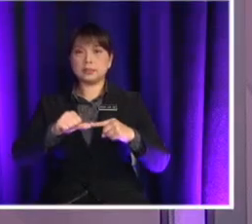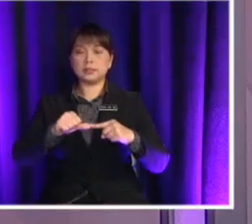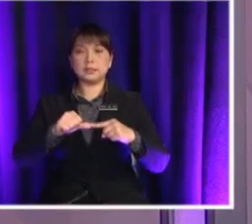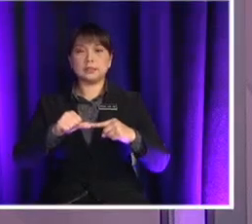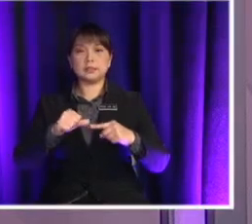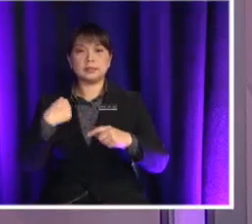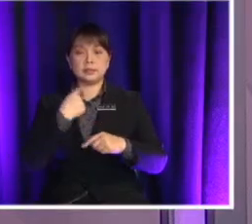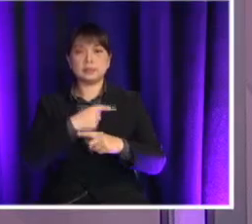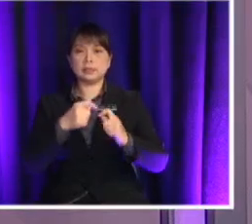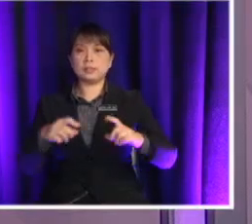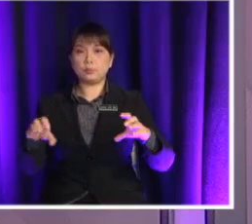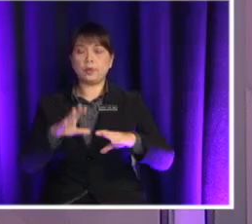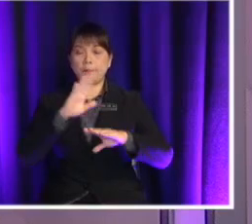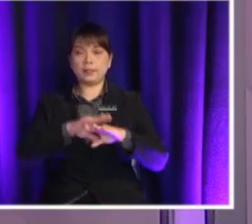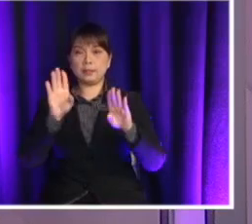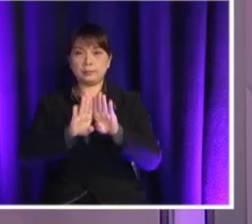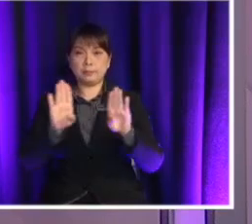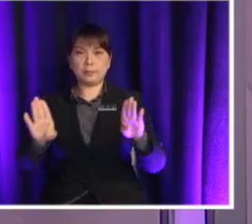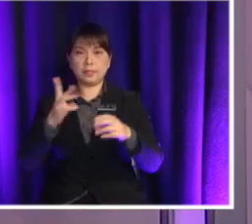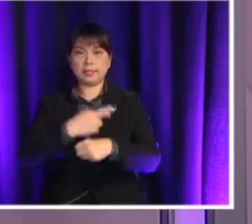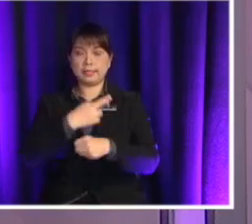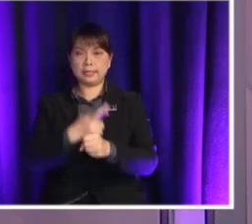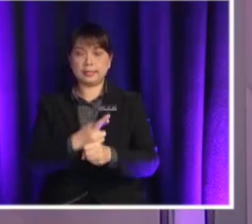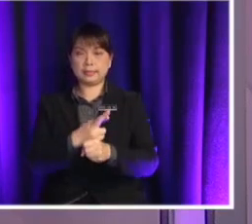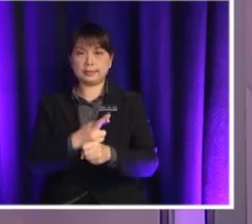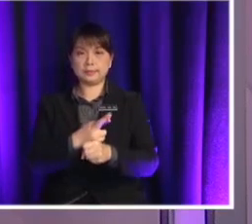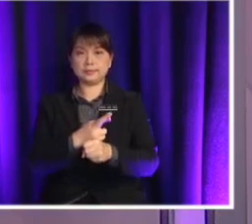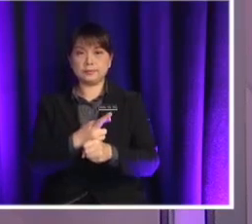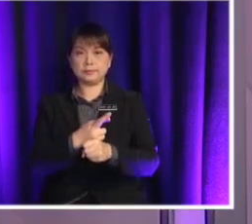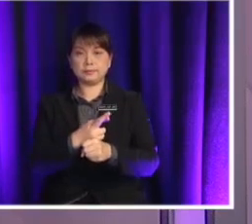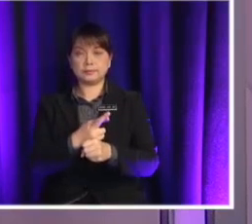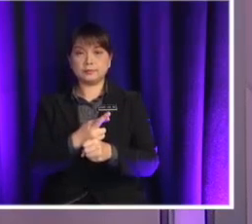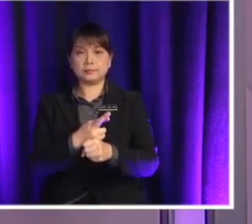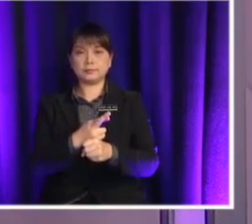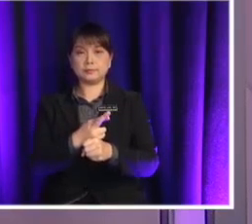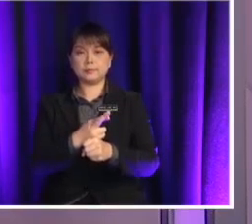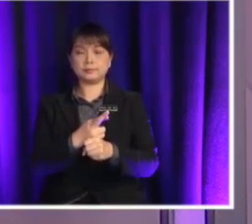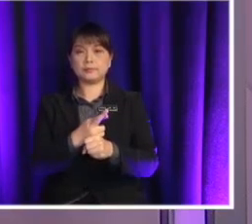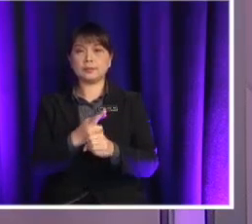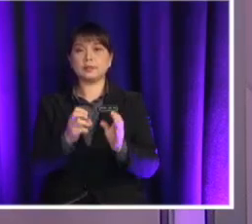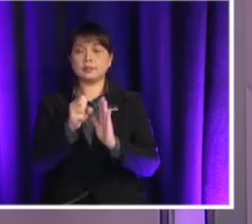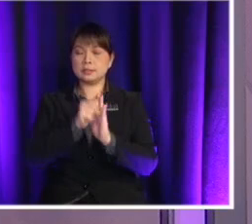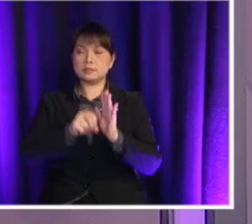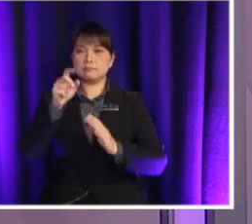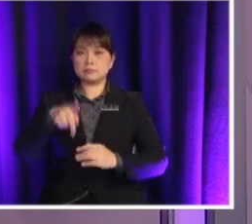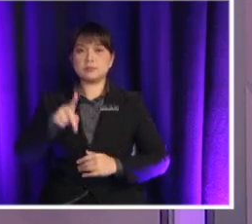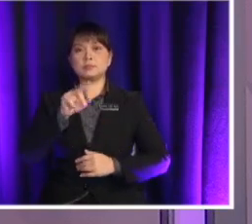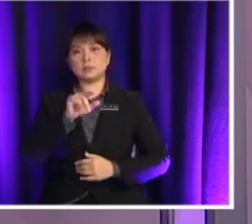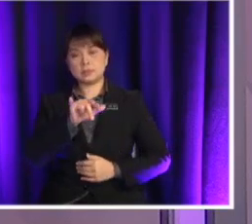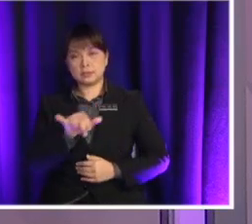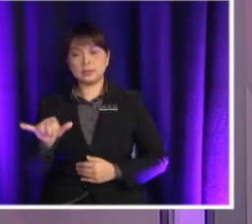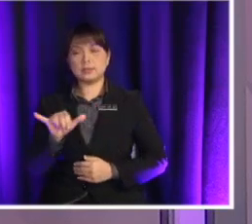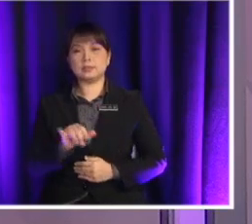pada papan reka tadi, kita dah sambung pada papan reka. Okey, sepatutnya kalau litar ni, litar